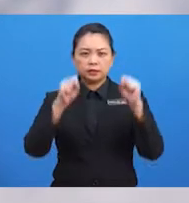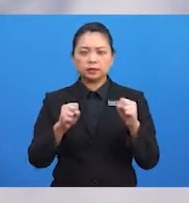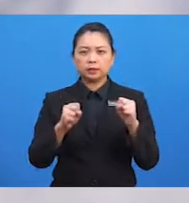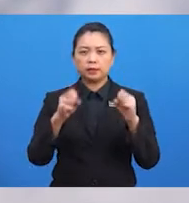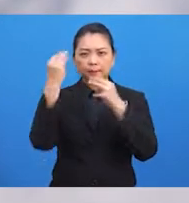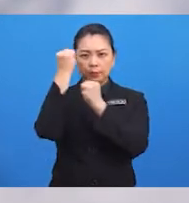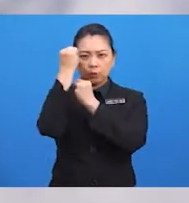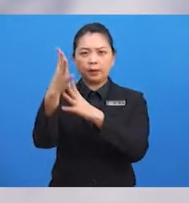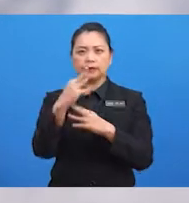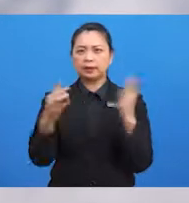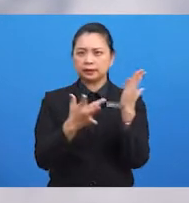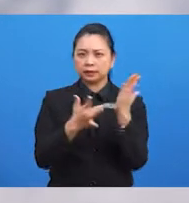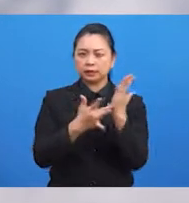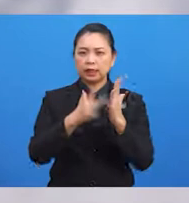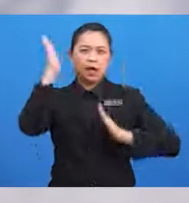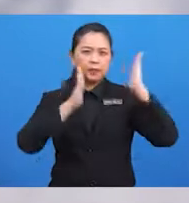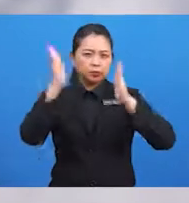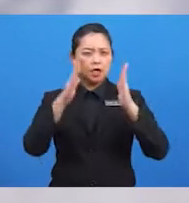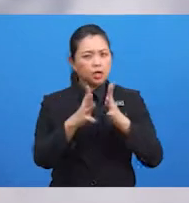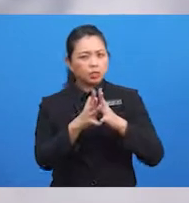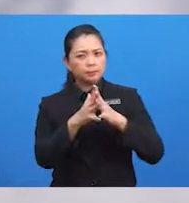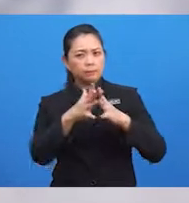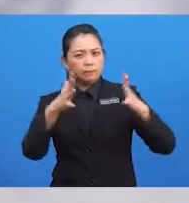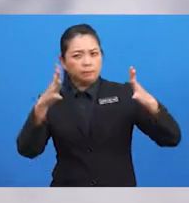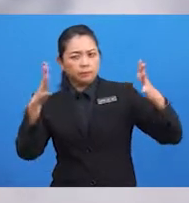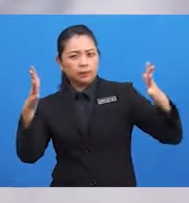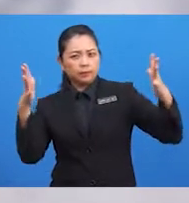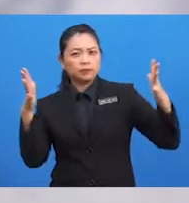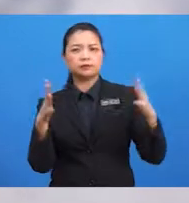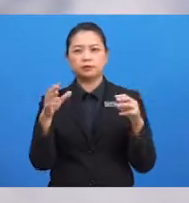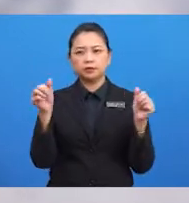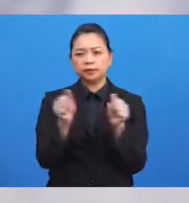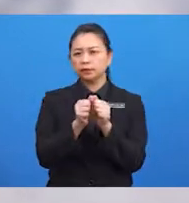negara kita berkembang dengan sangat pesat sekali.